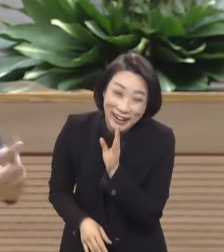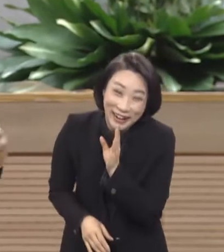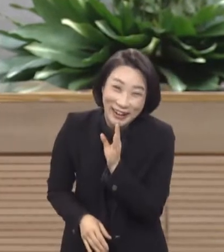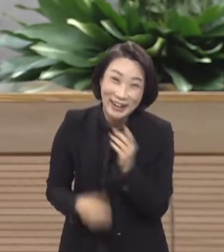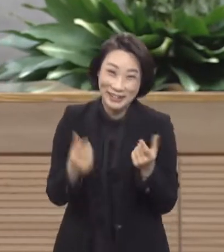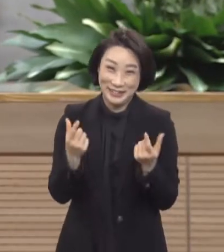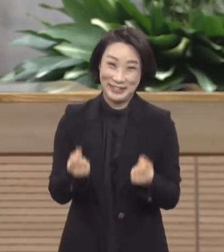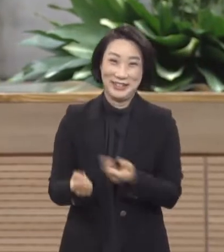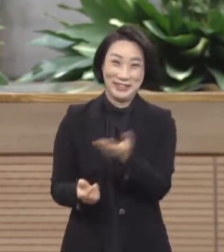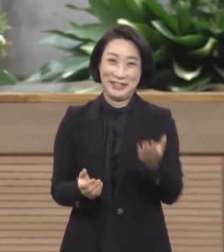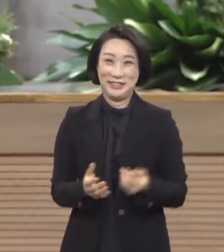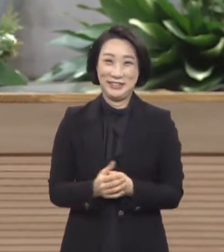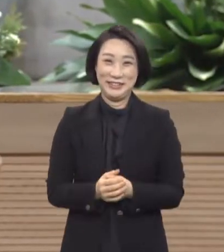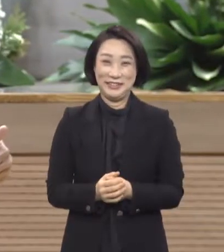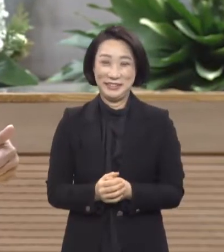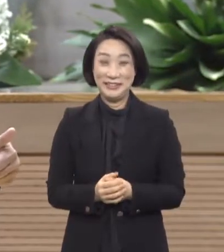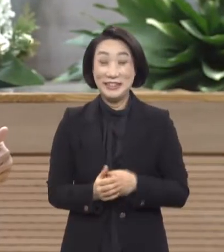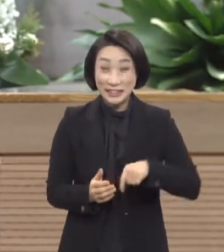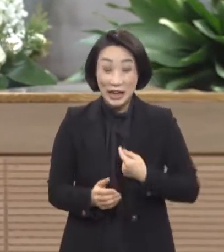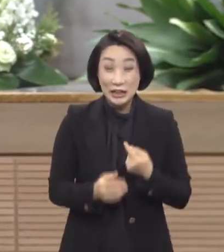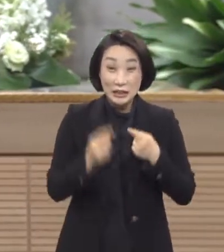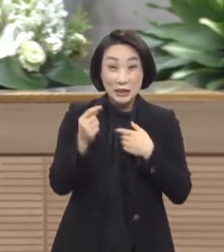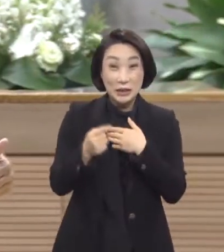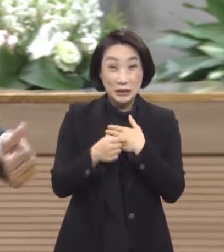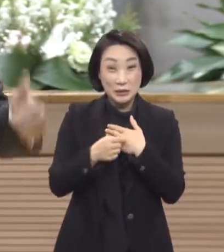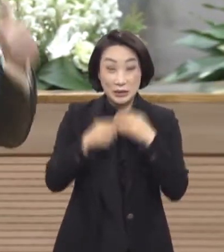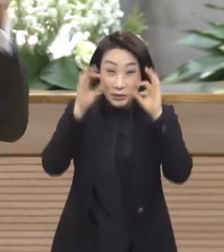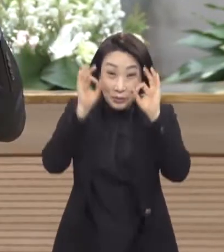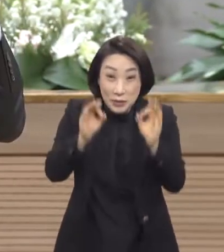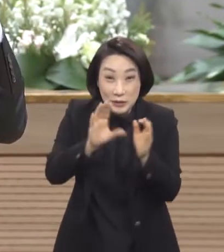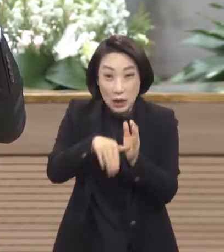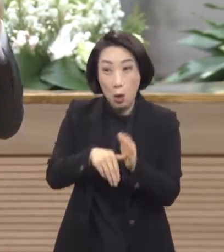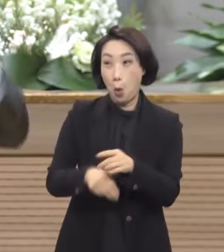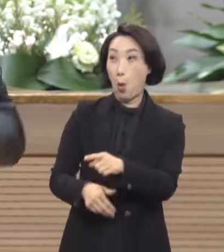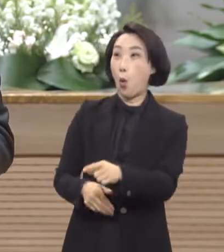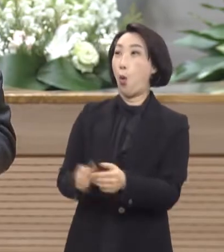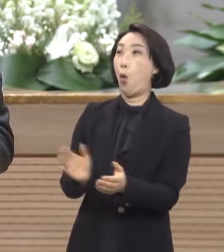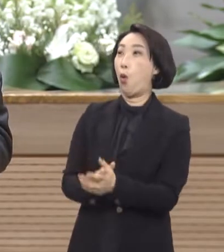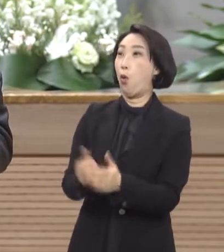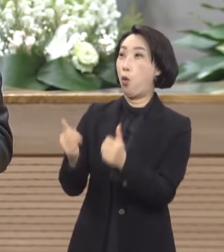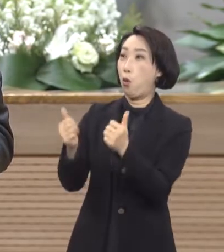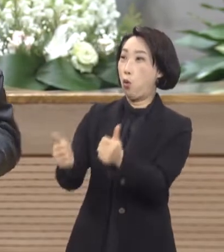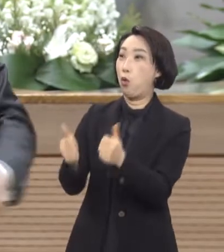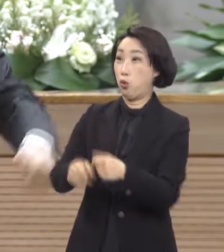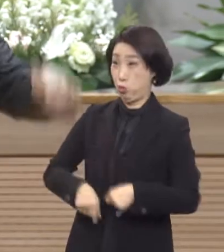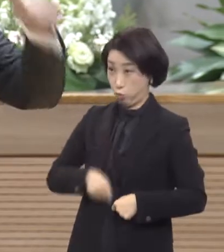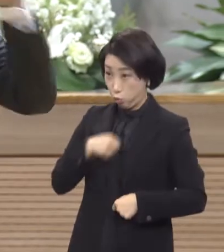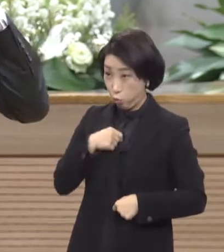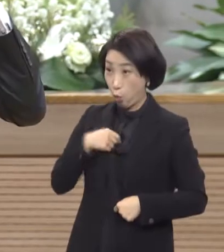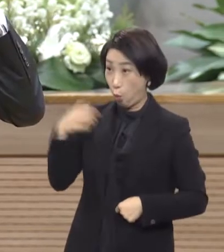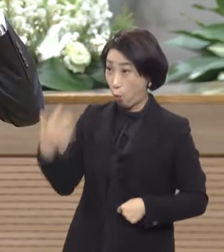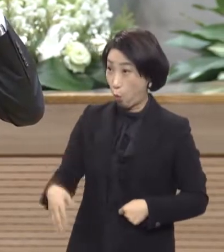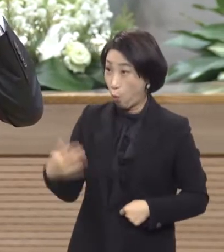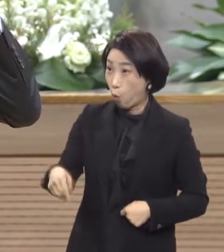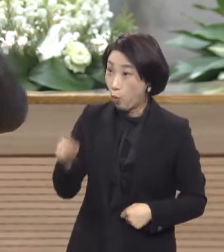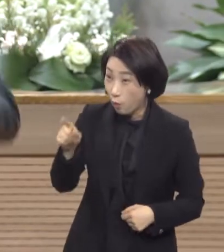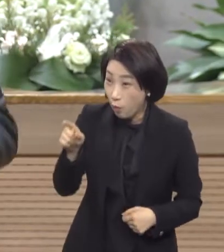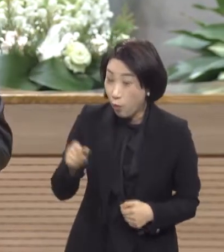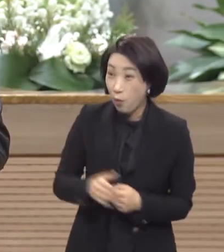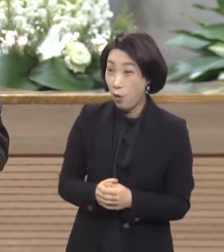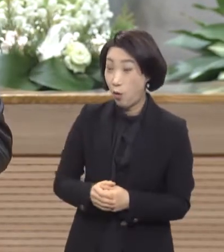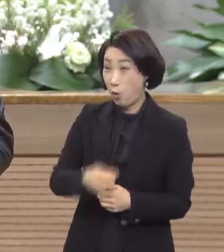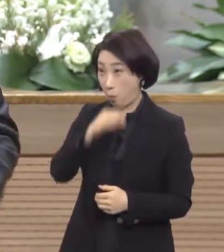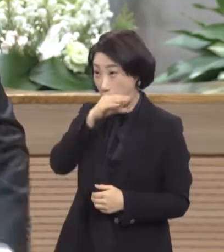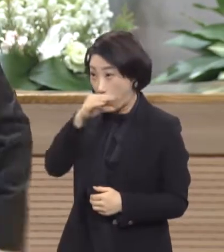이와 똑같이 자기들 눈으로는 아, 저 사람 의롭게 산다, 저 사람 참